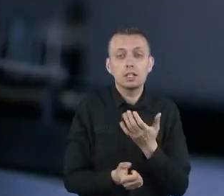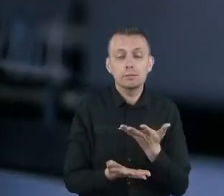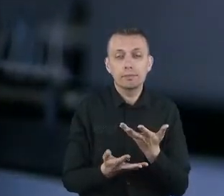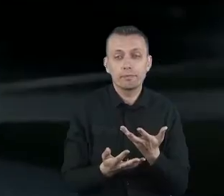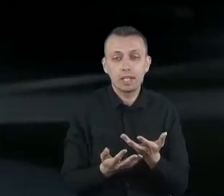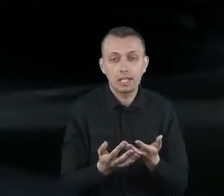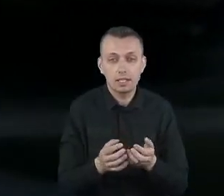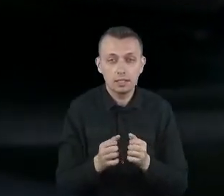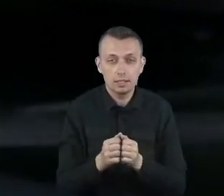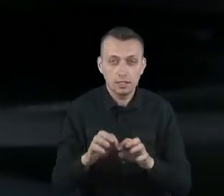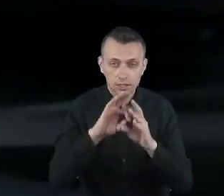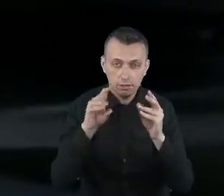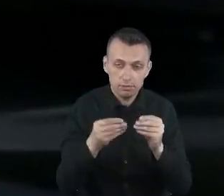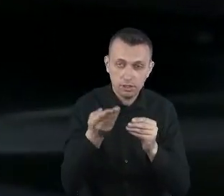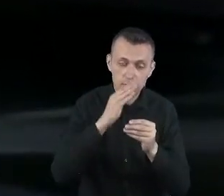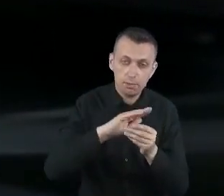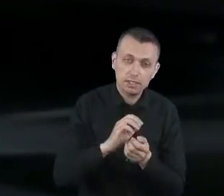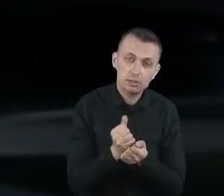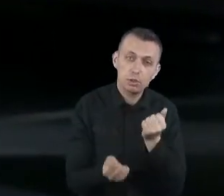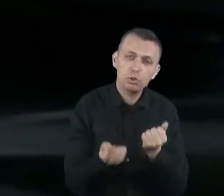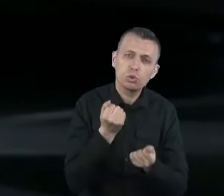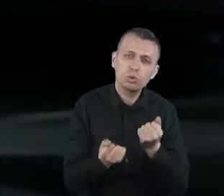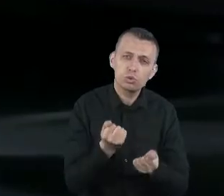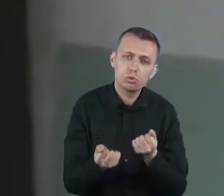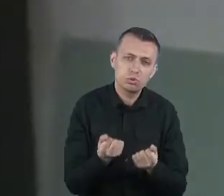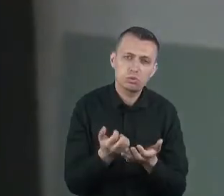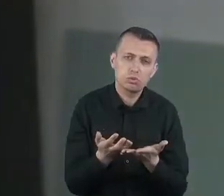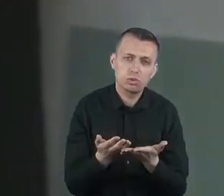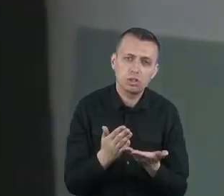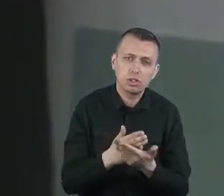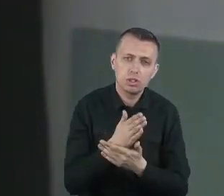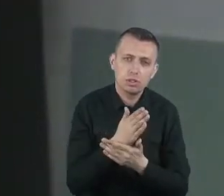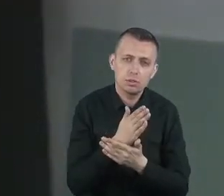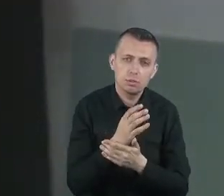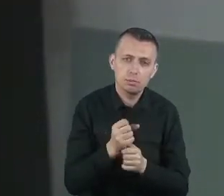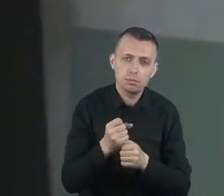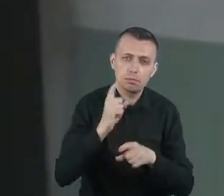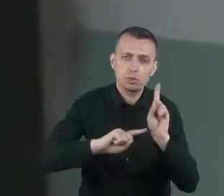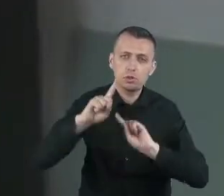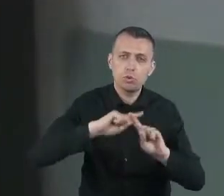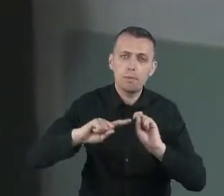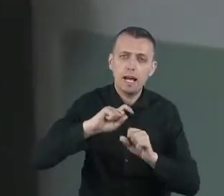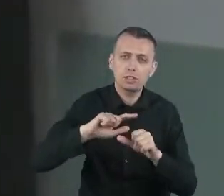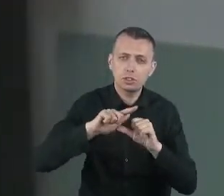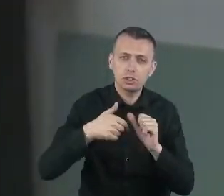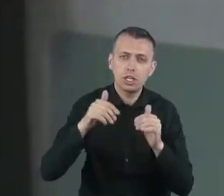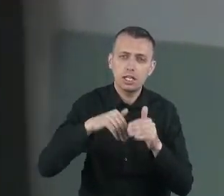spółdzielni, wspólnego organizowania sieci produkcji, handlu i usług, organizowania wspólnej promocji działań spółdzielczych oraz wspólnego występowania